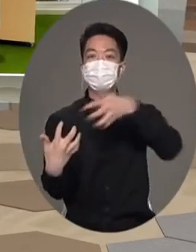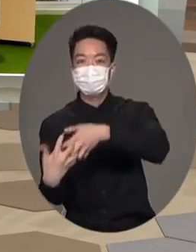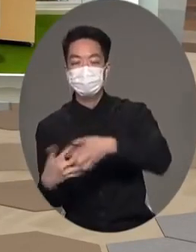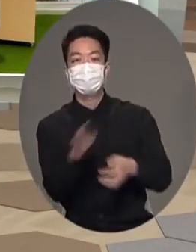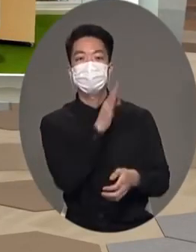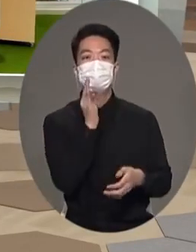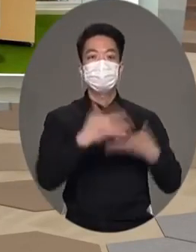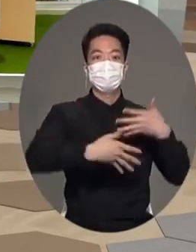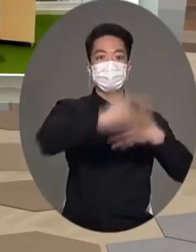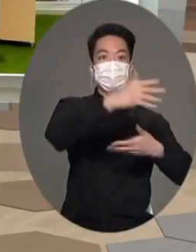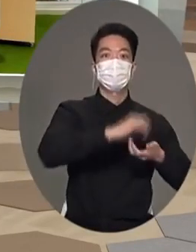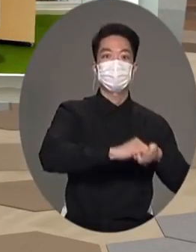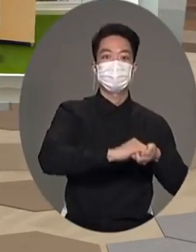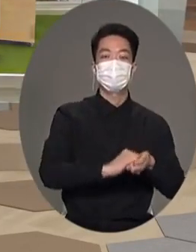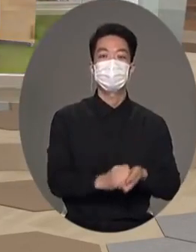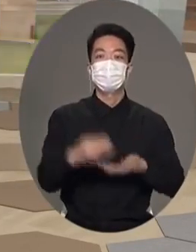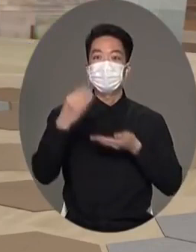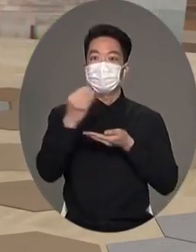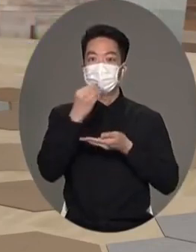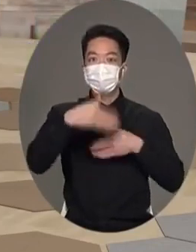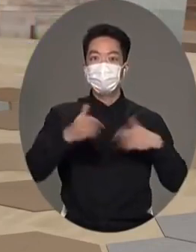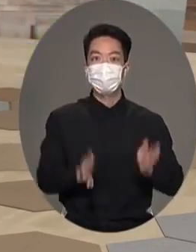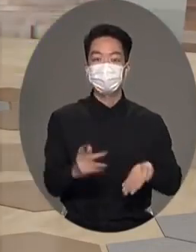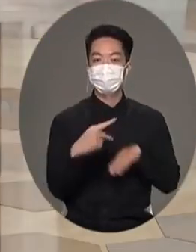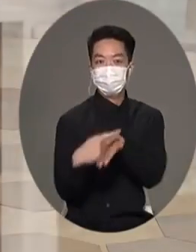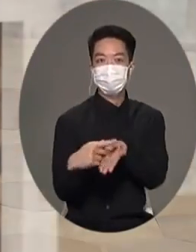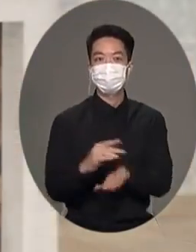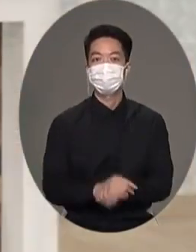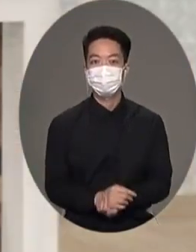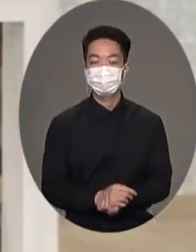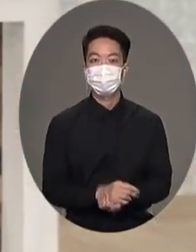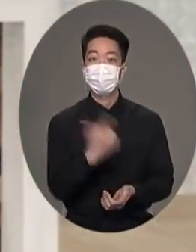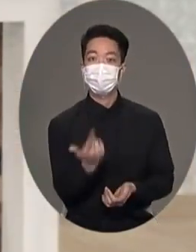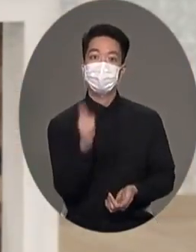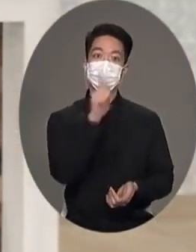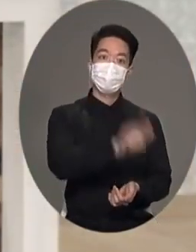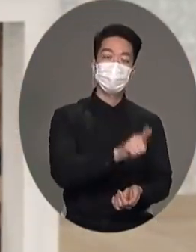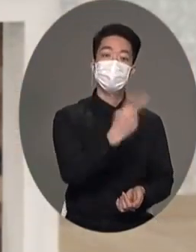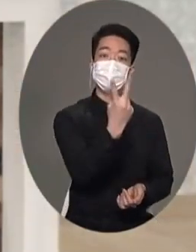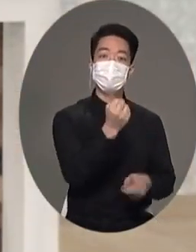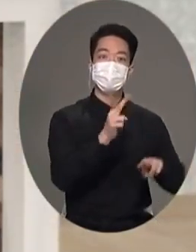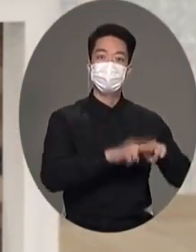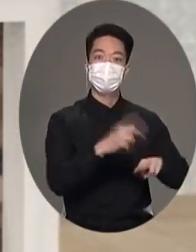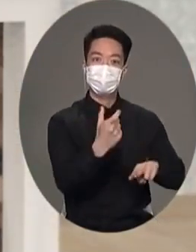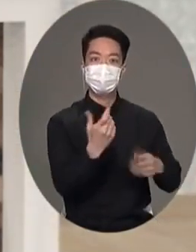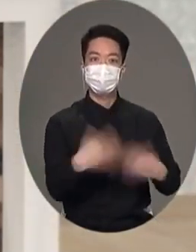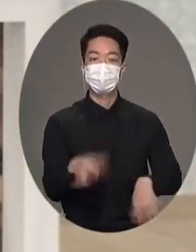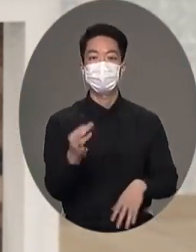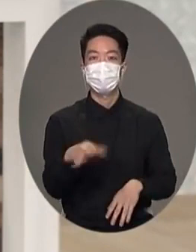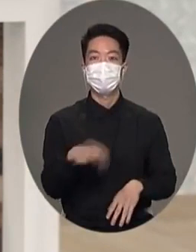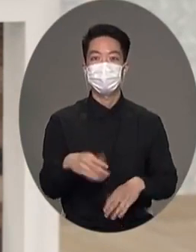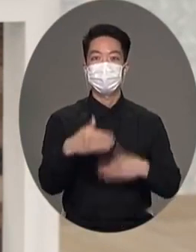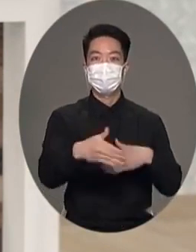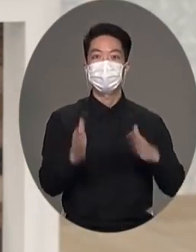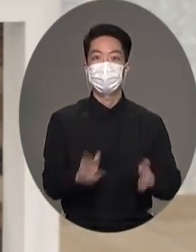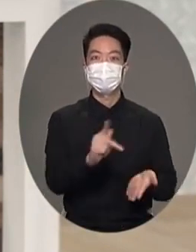同商場合作借用呢個食物盒俾市民啊。嗱，只要用咧八達通俾20蚊按金啦，就可以咧免費